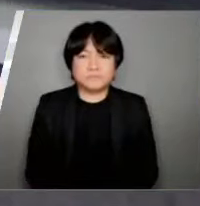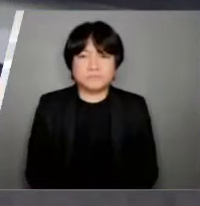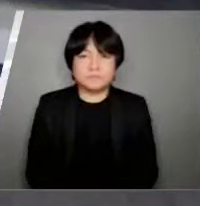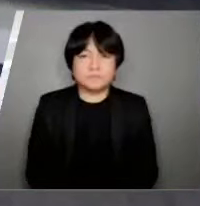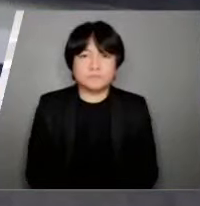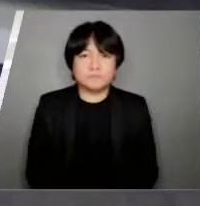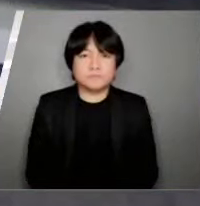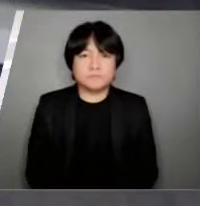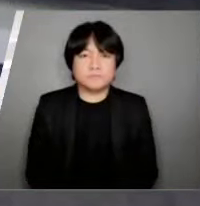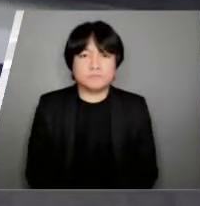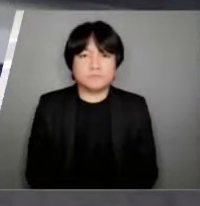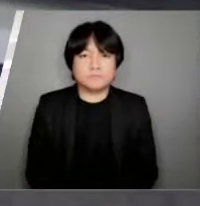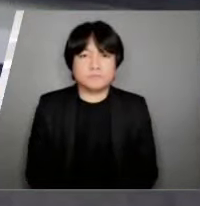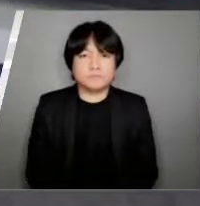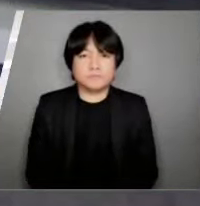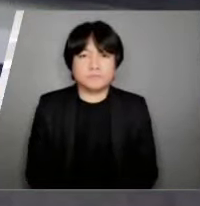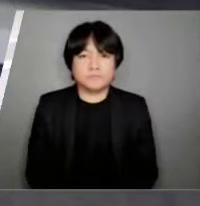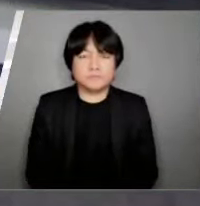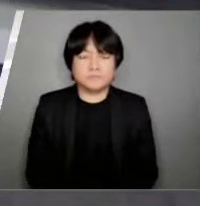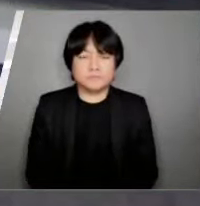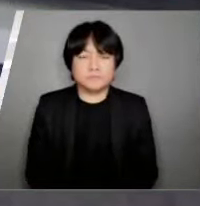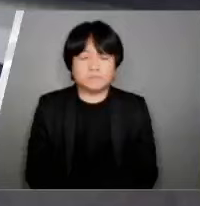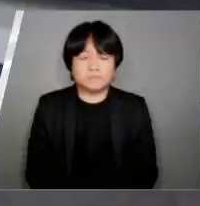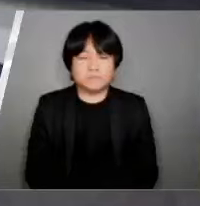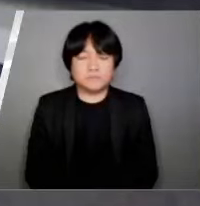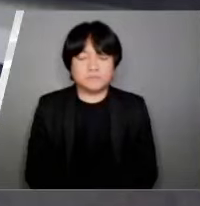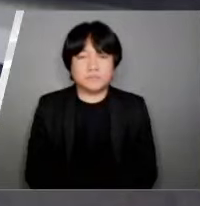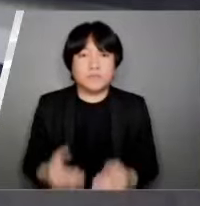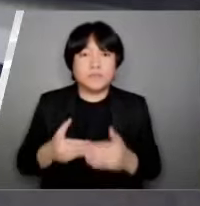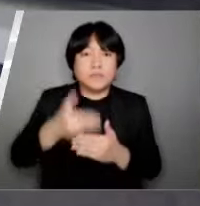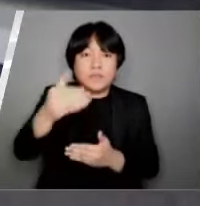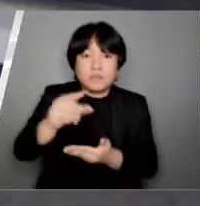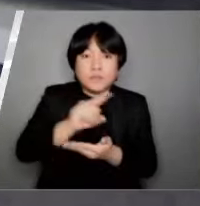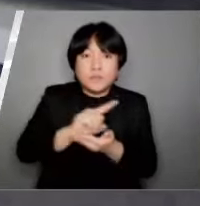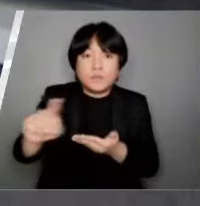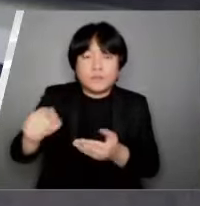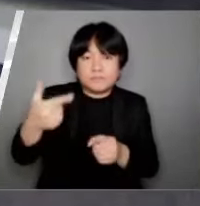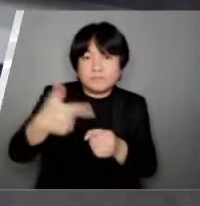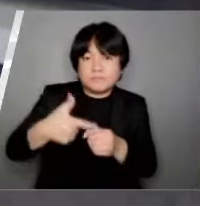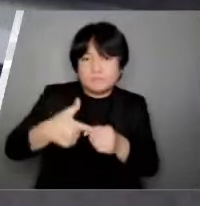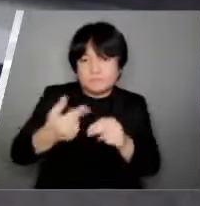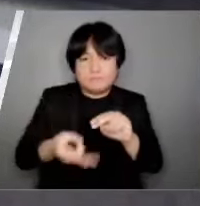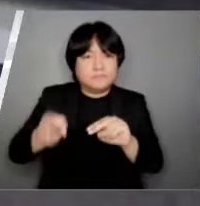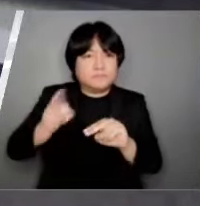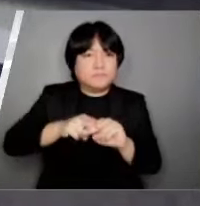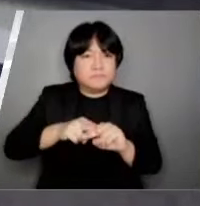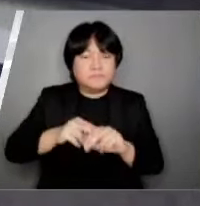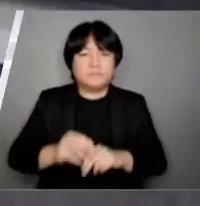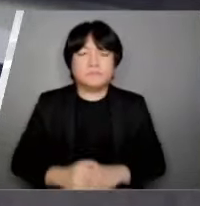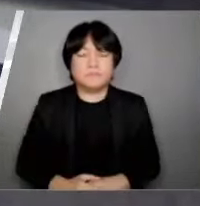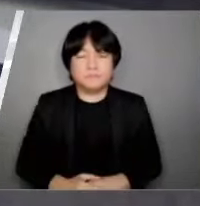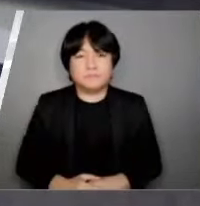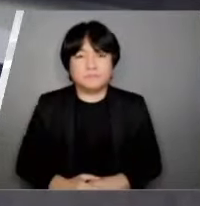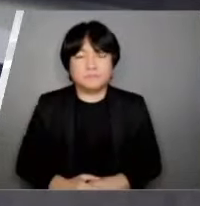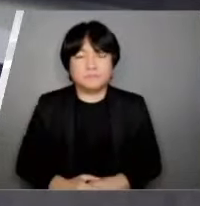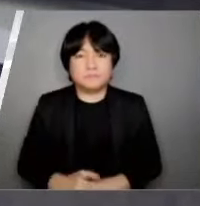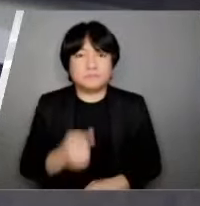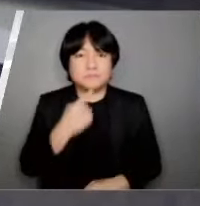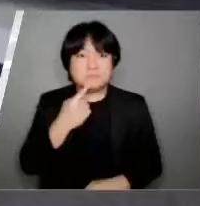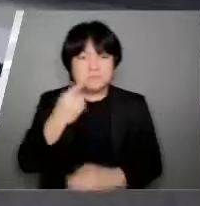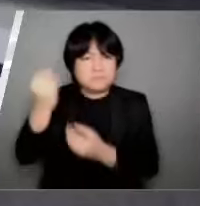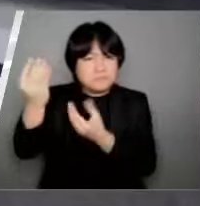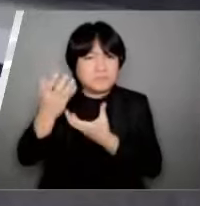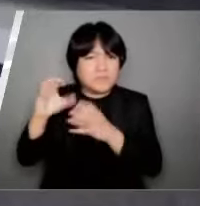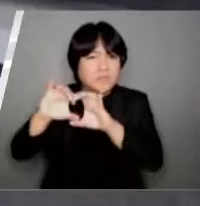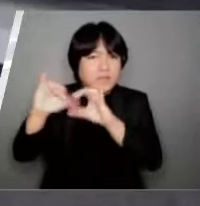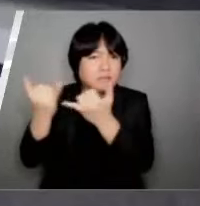Nakaamba ang panibagong oil price hike sa susunod na linggo batay sa datos ng Department of Energy. Ayon naman sa Energy Regulatory Commission,